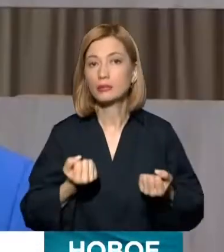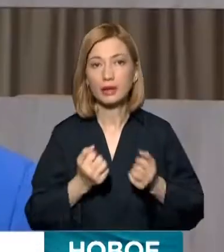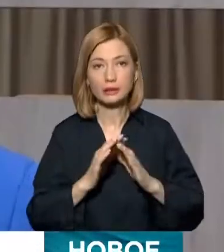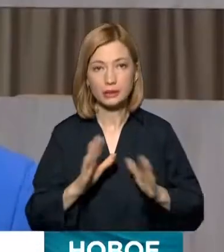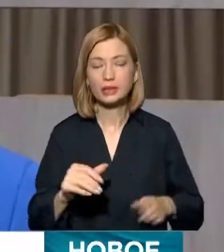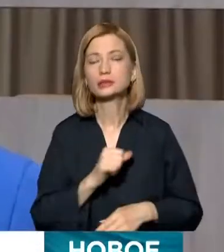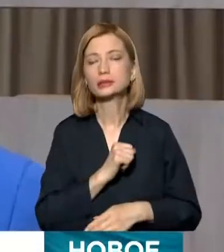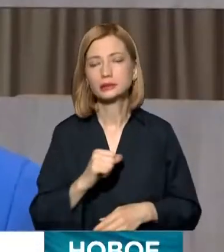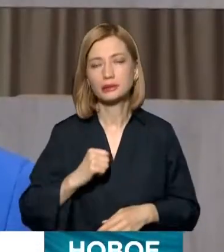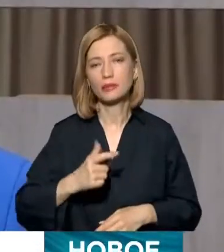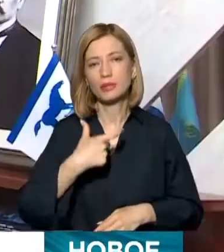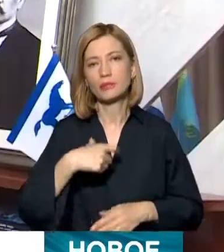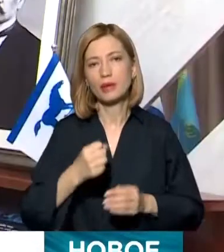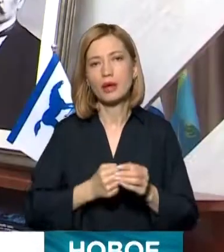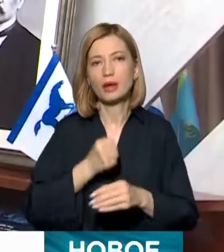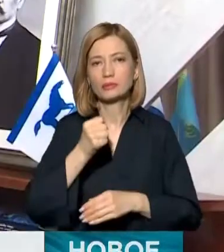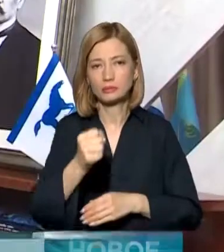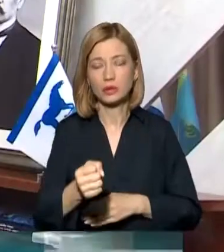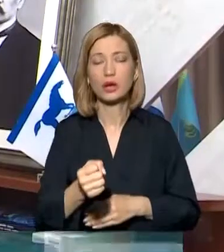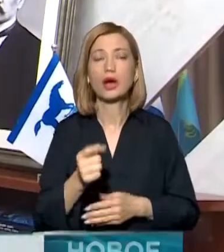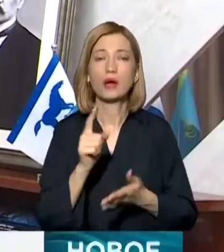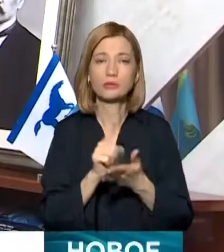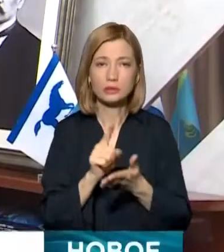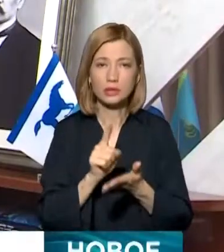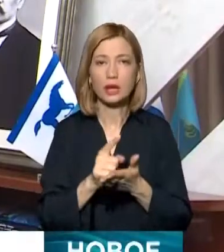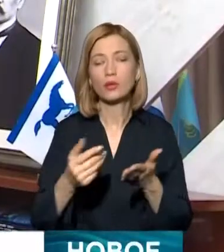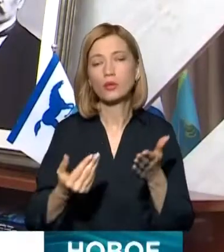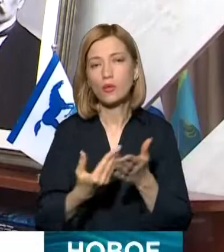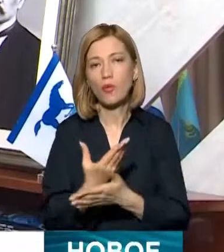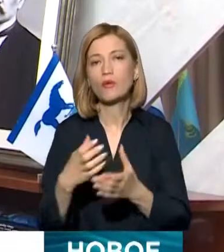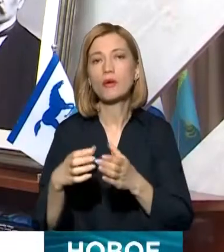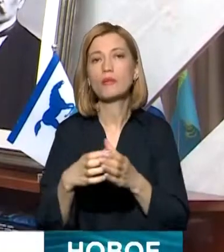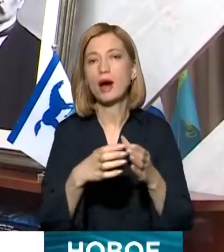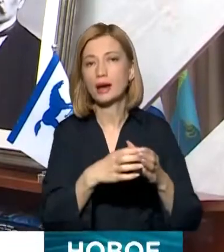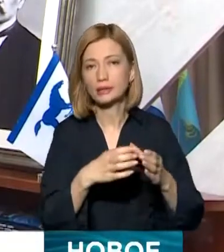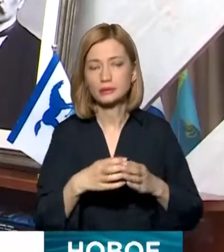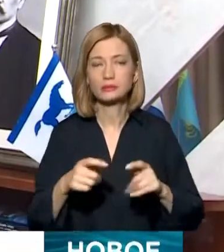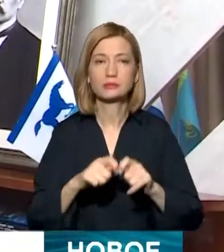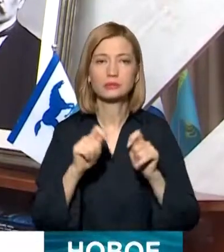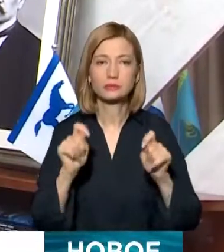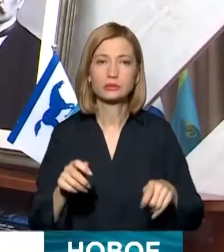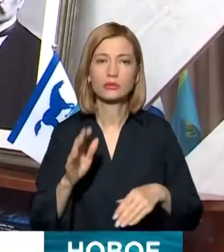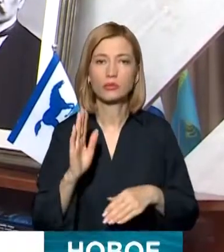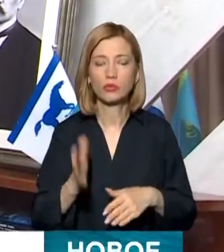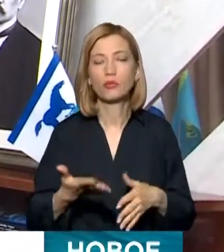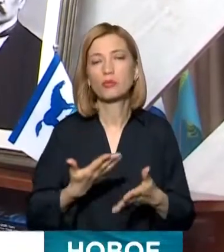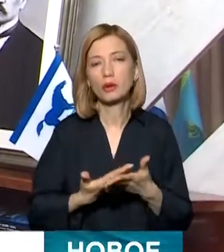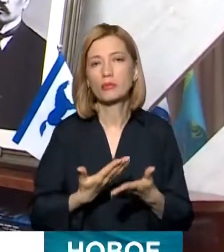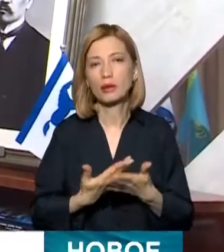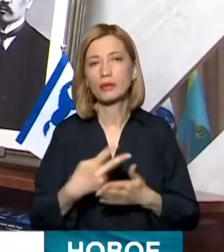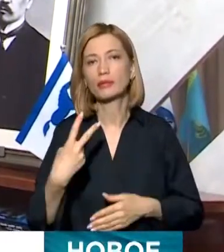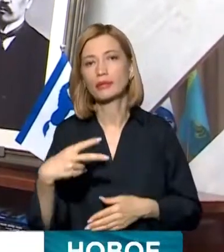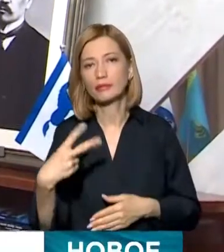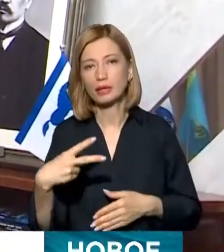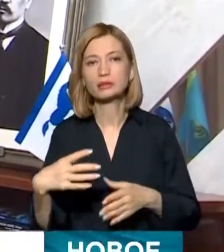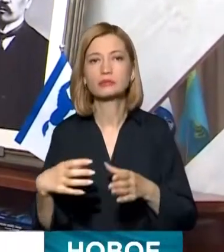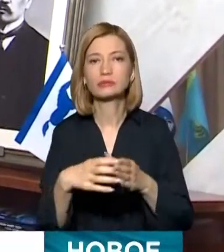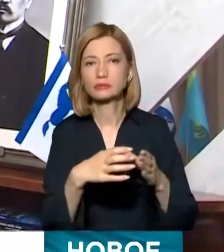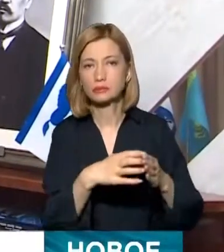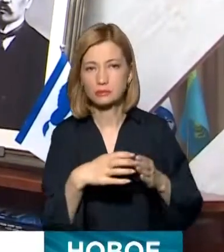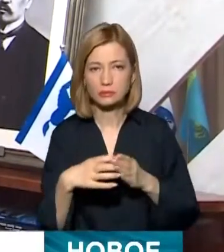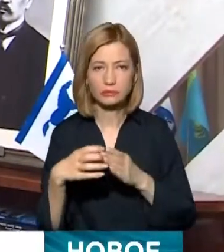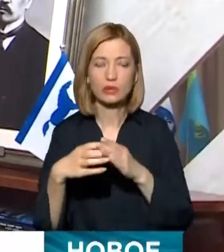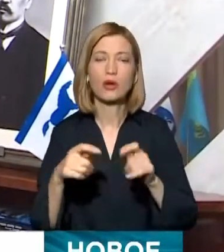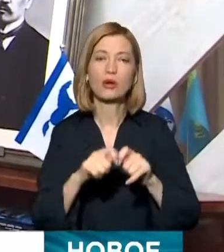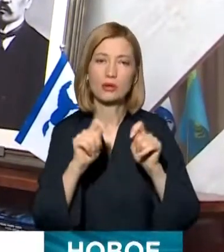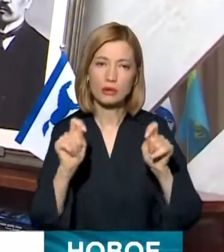как самовыдвиженцы. Я не сомневаюсь, что будут новые партии. Как известно, около, по-моему, 20 что ли, партии, ну, групп заявили